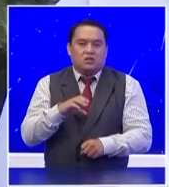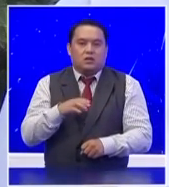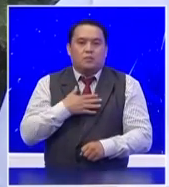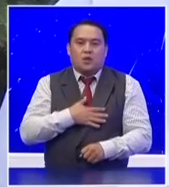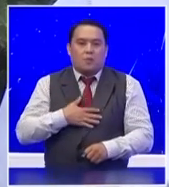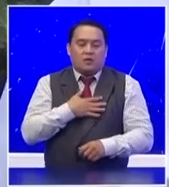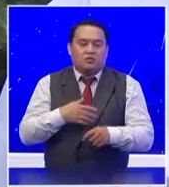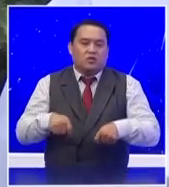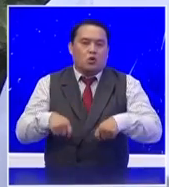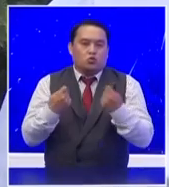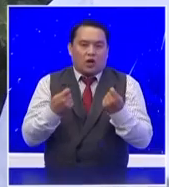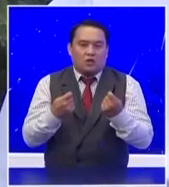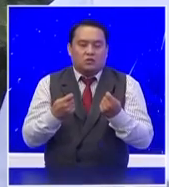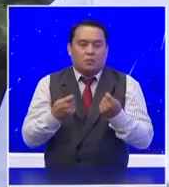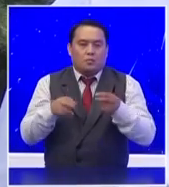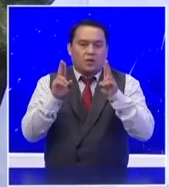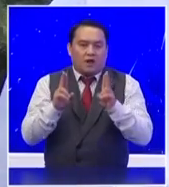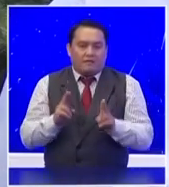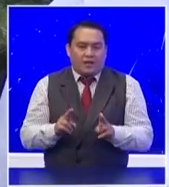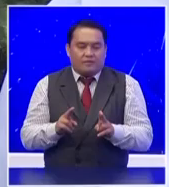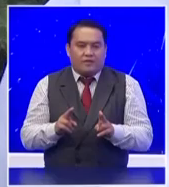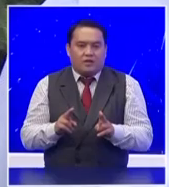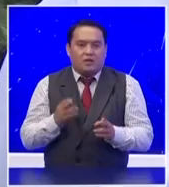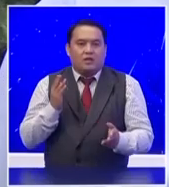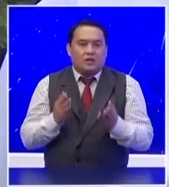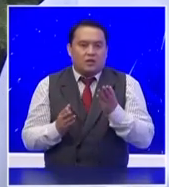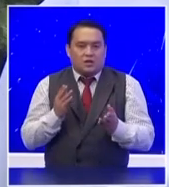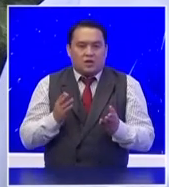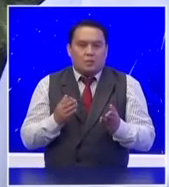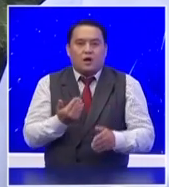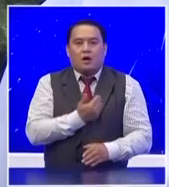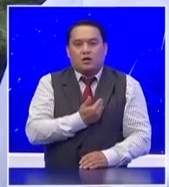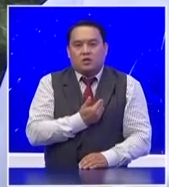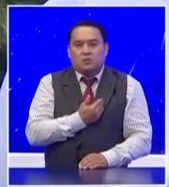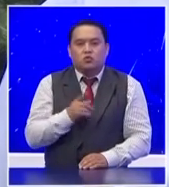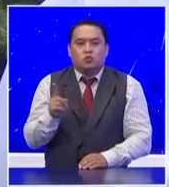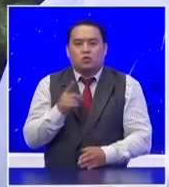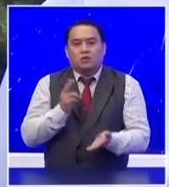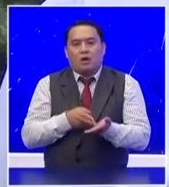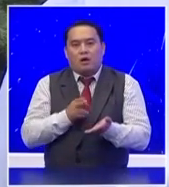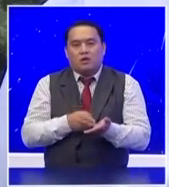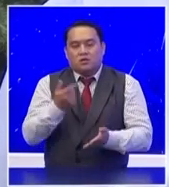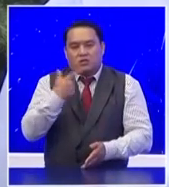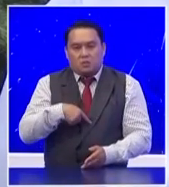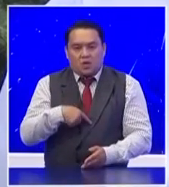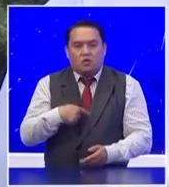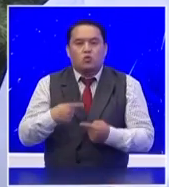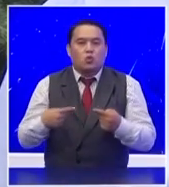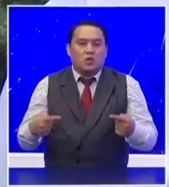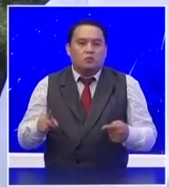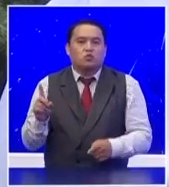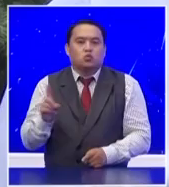там нарушаются какие-то саннормы или еще что-либо. Мы хотим все-таки доказать и себе, и другим,